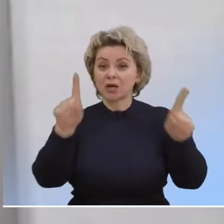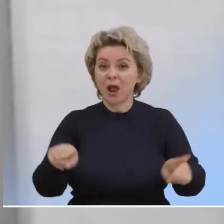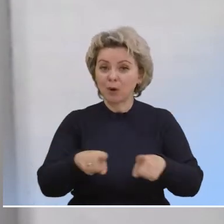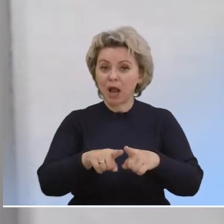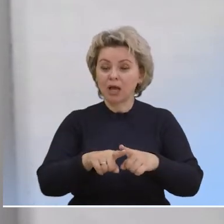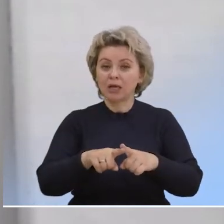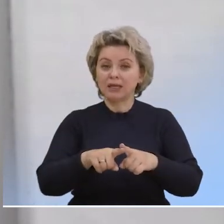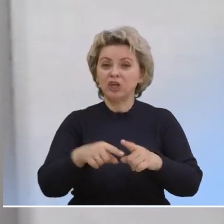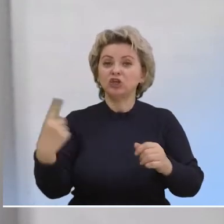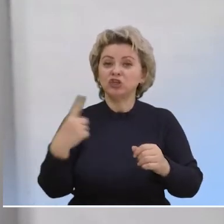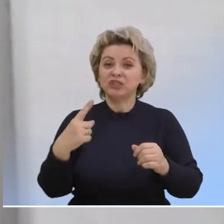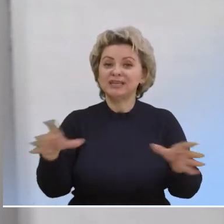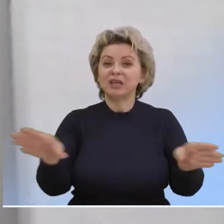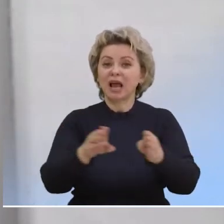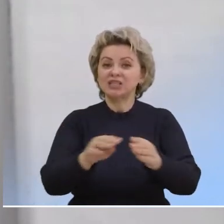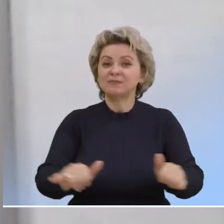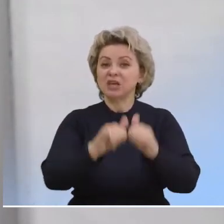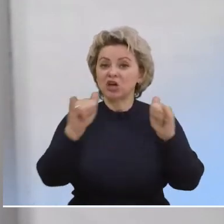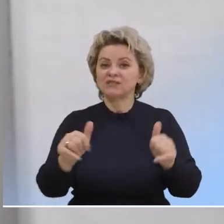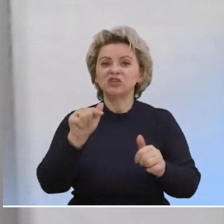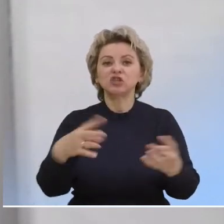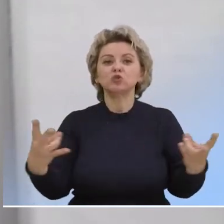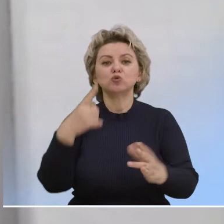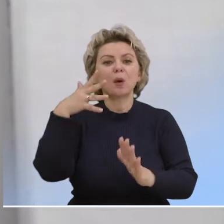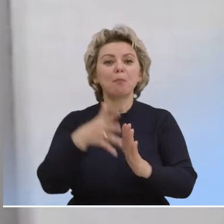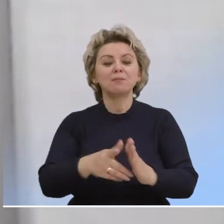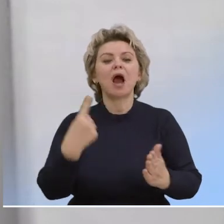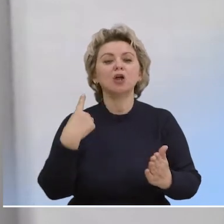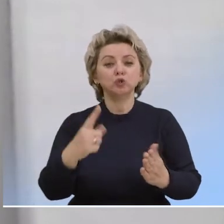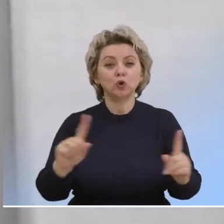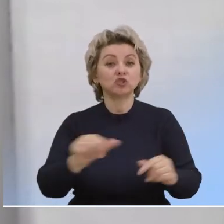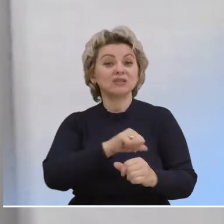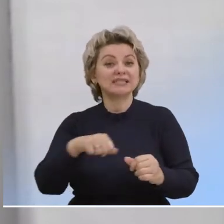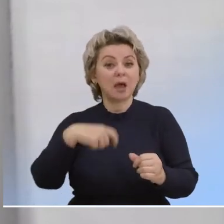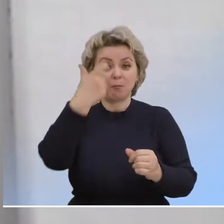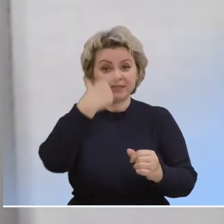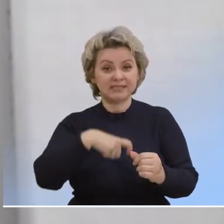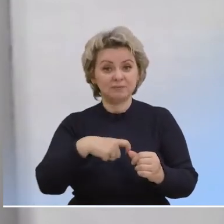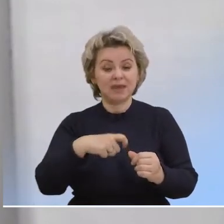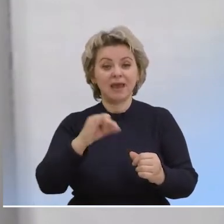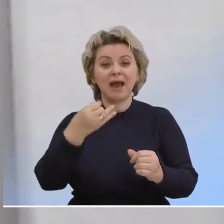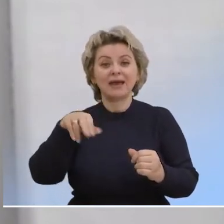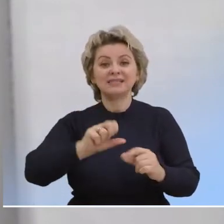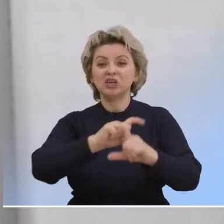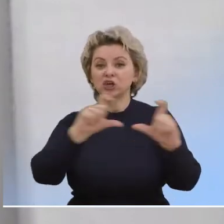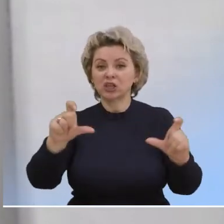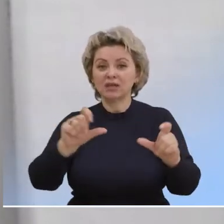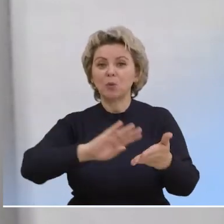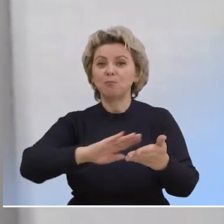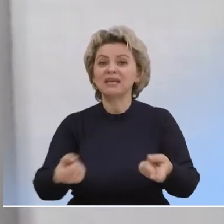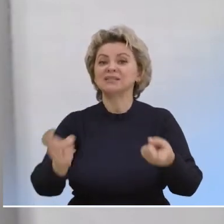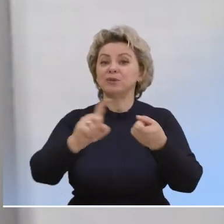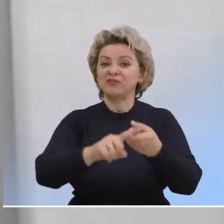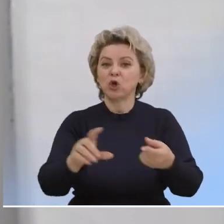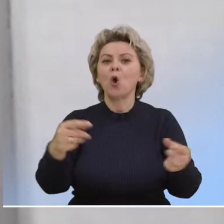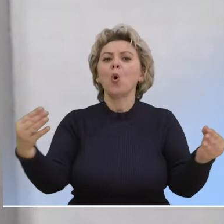в рамках единой концепции развития. Но здесь надо понимать одно, что сам по себе антикластер без привязки